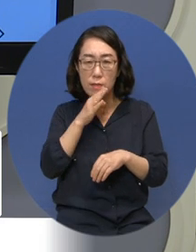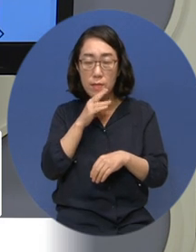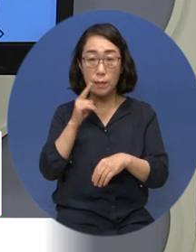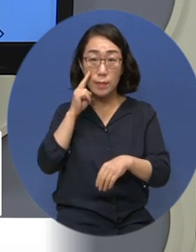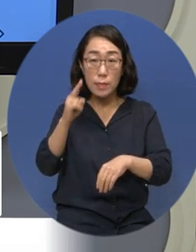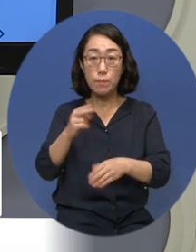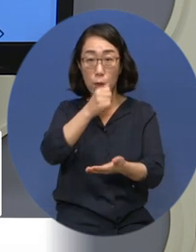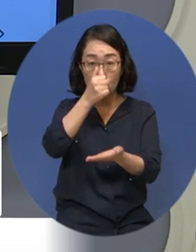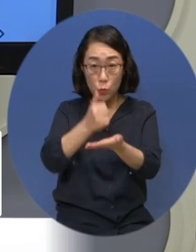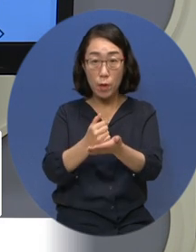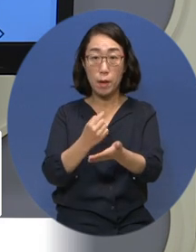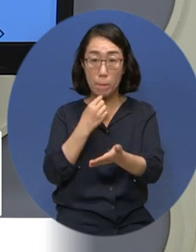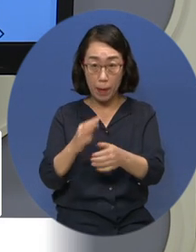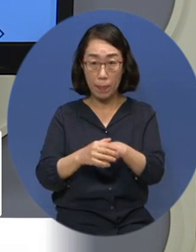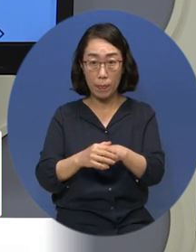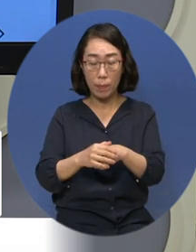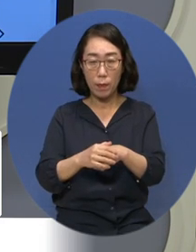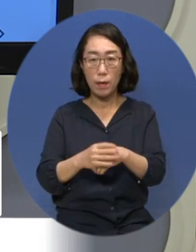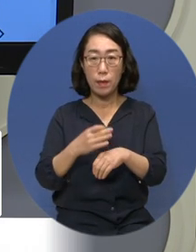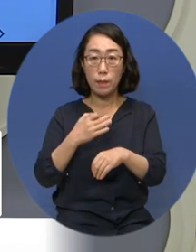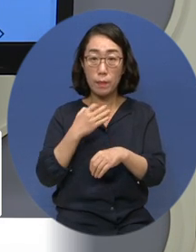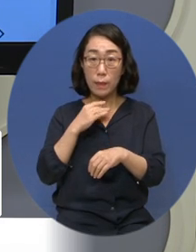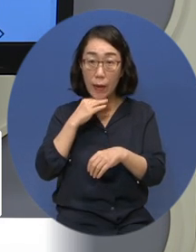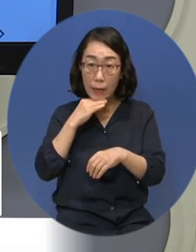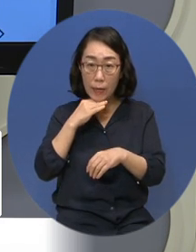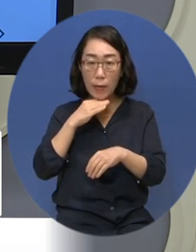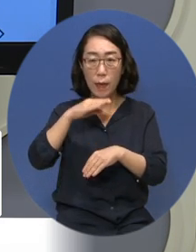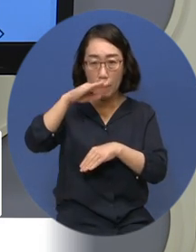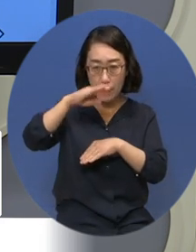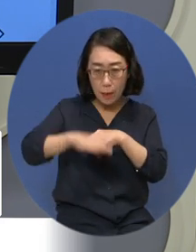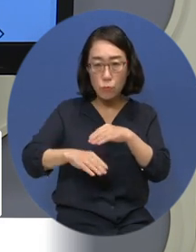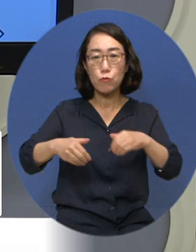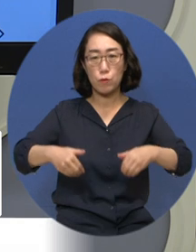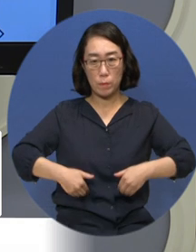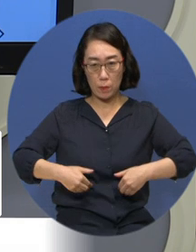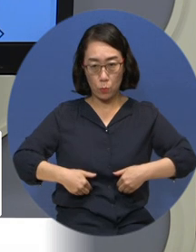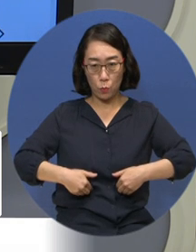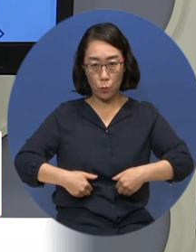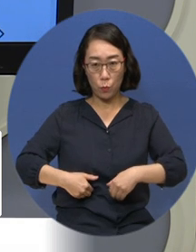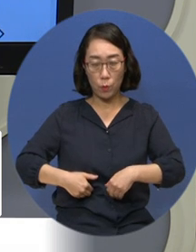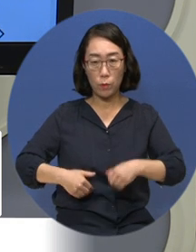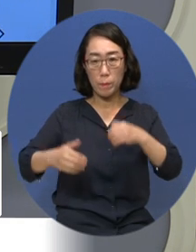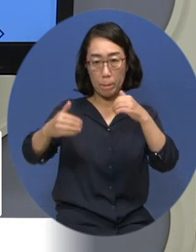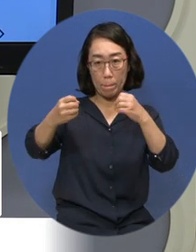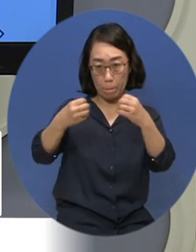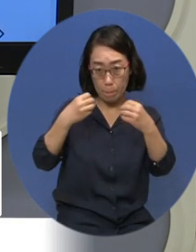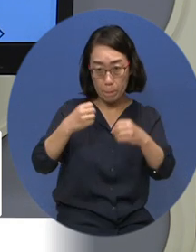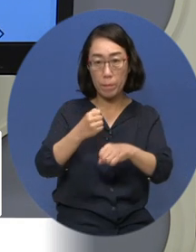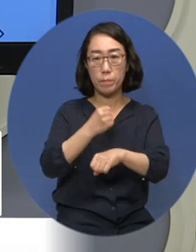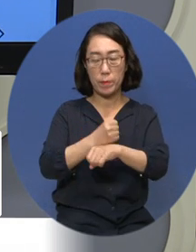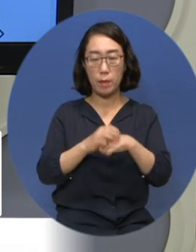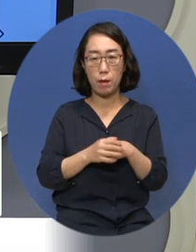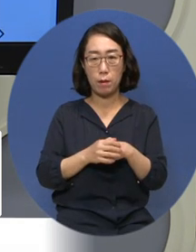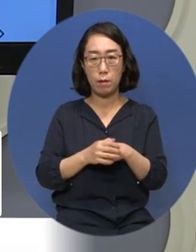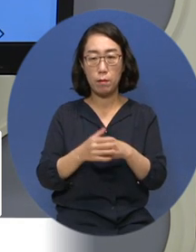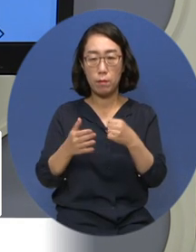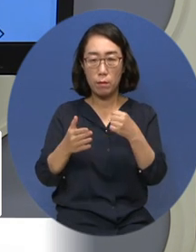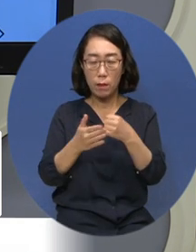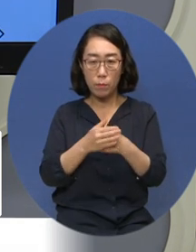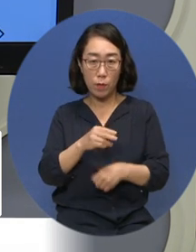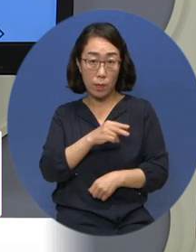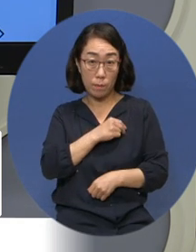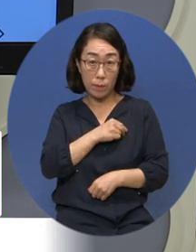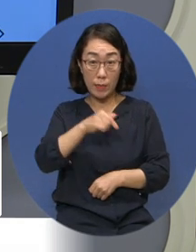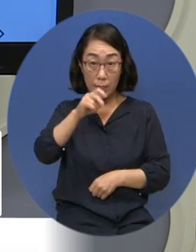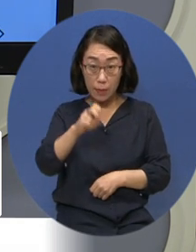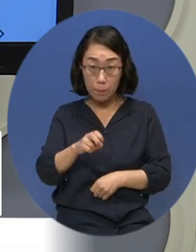형사 미성년자 연령을 하양 해야 한다는 목소리가 커지고 있습니다 이에 김 의원은 12세